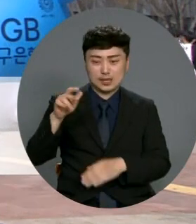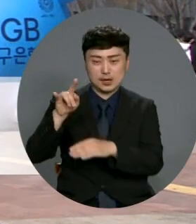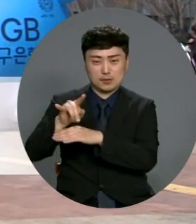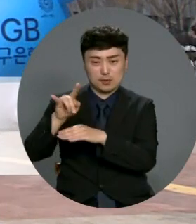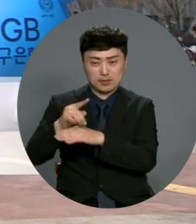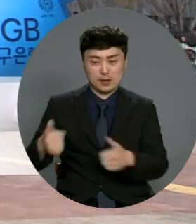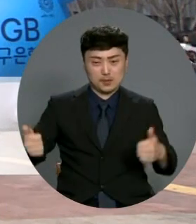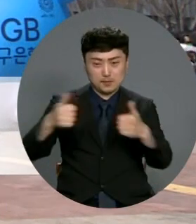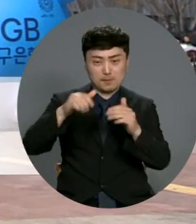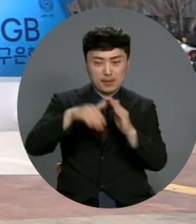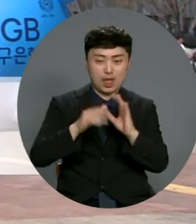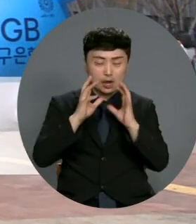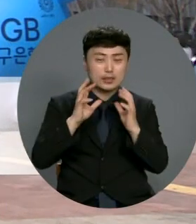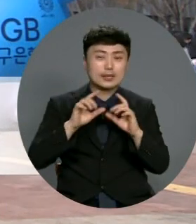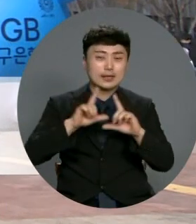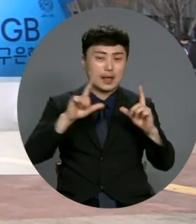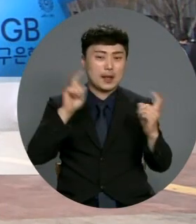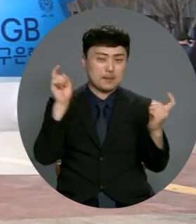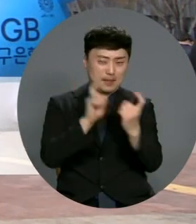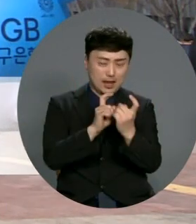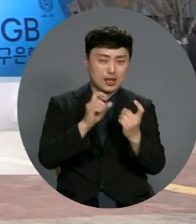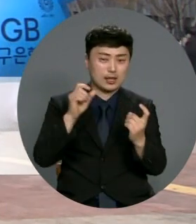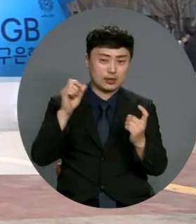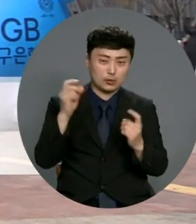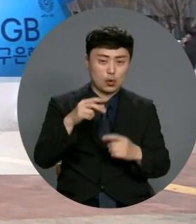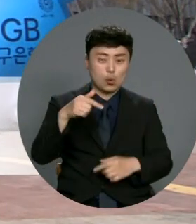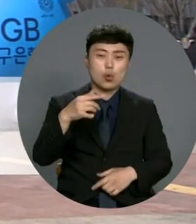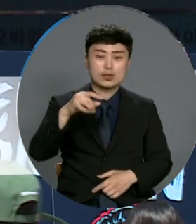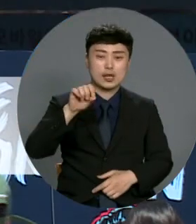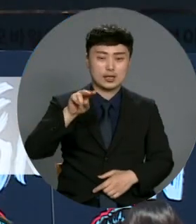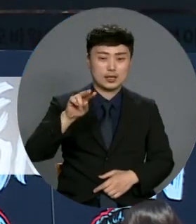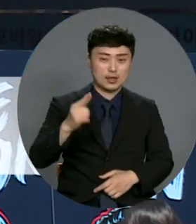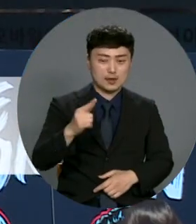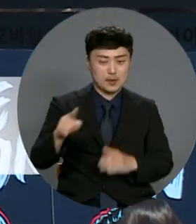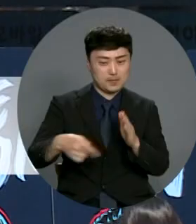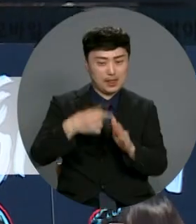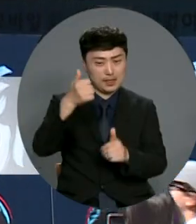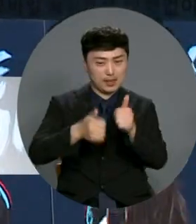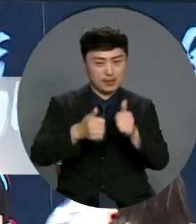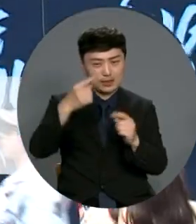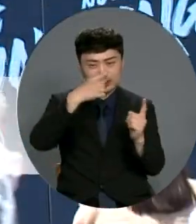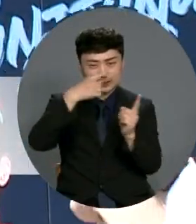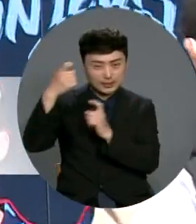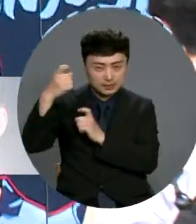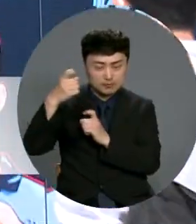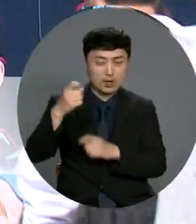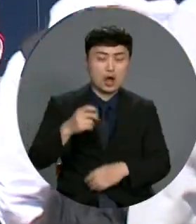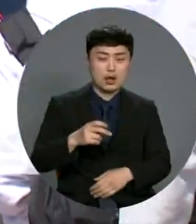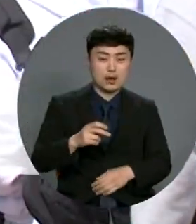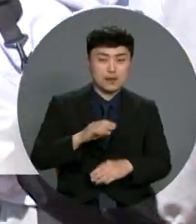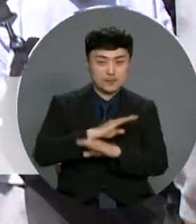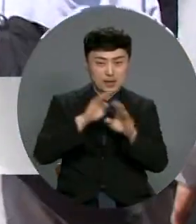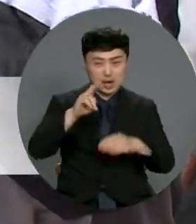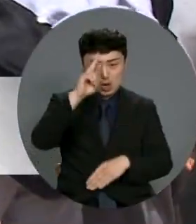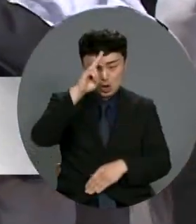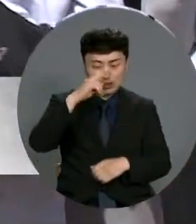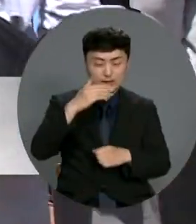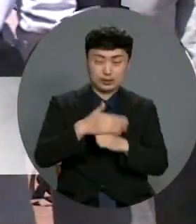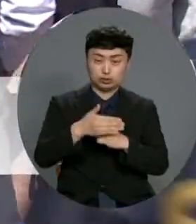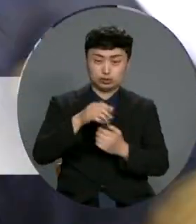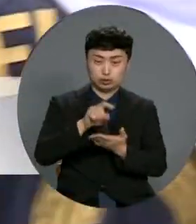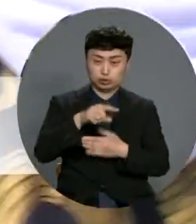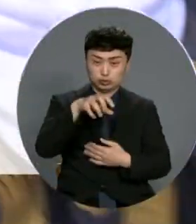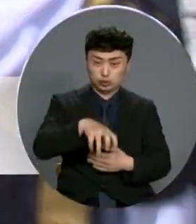마련합니다. 어린이날과 고재현 선수의 K리그 통산 100경기 출전을 기념해 낮 12시부터 디즈비